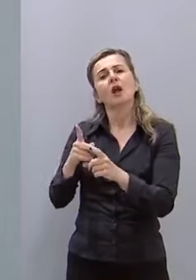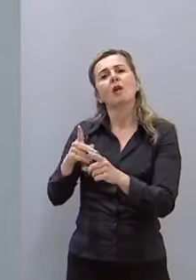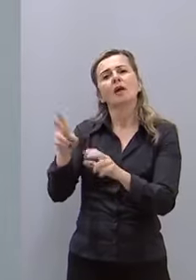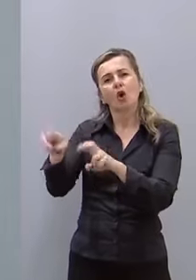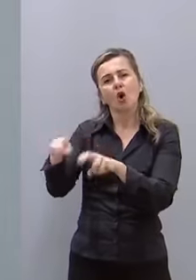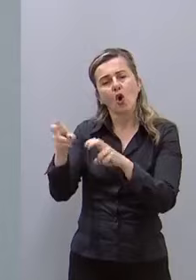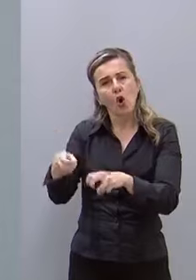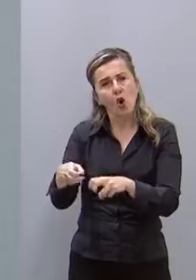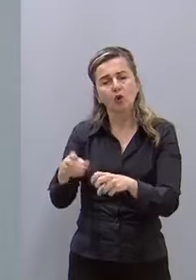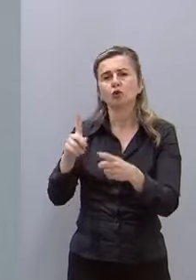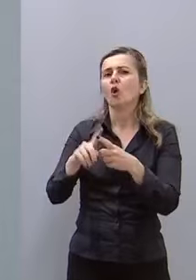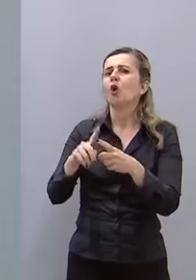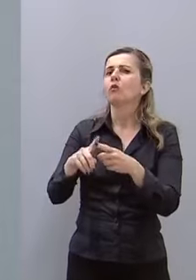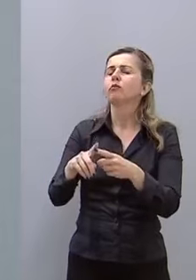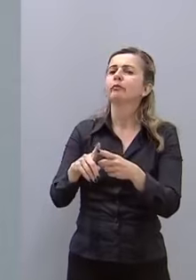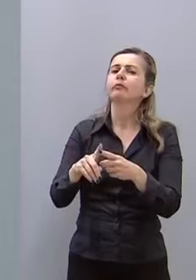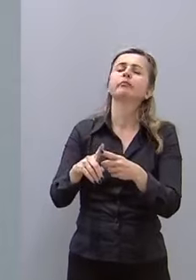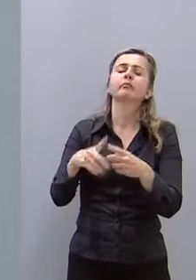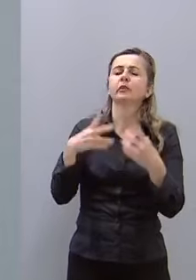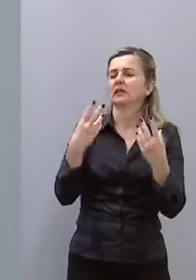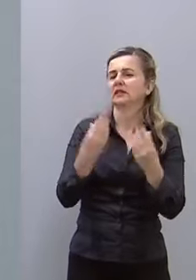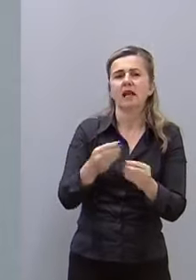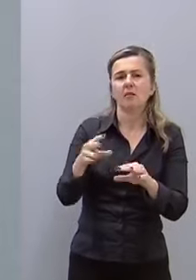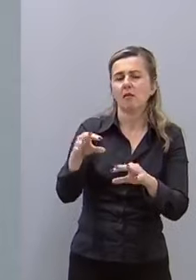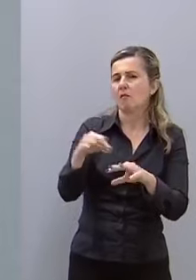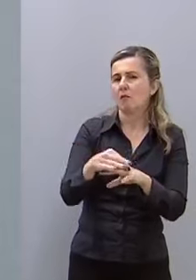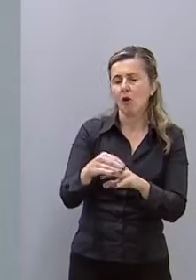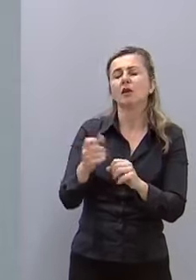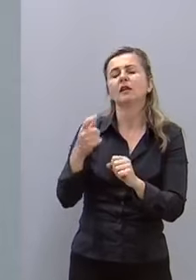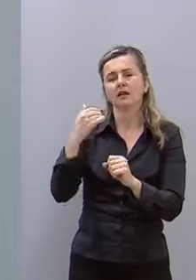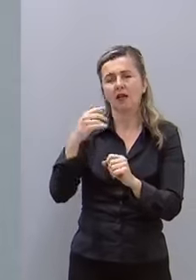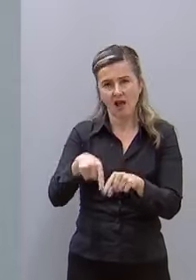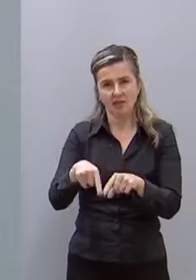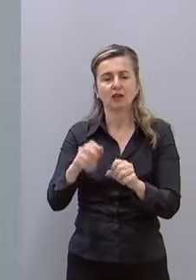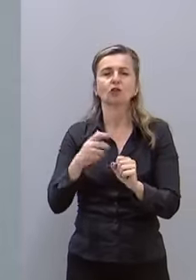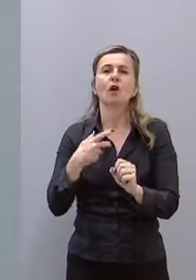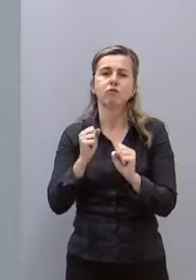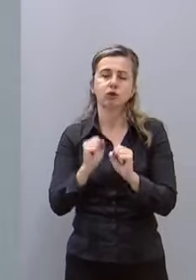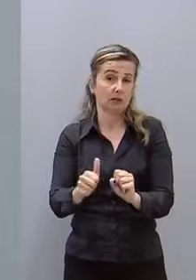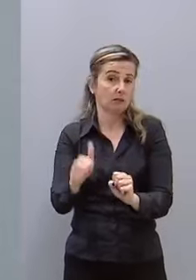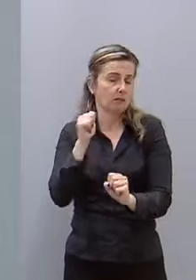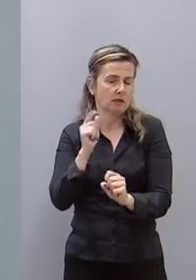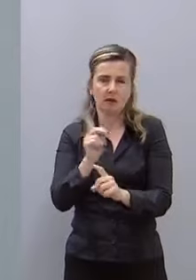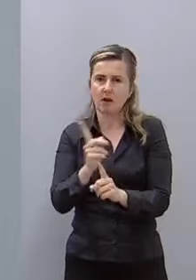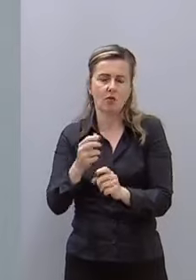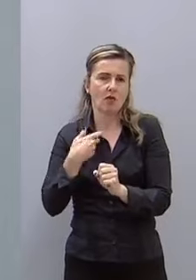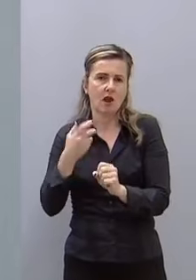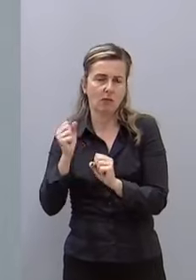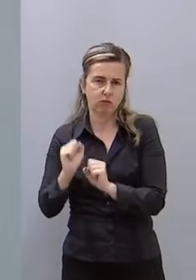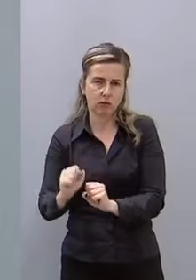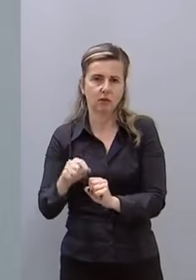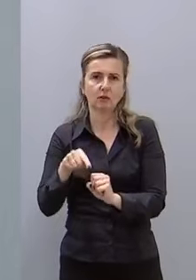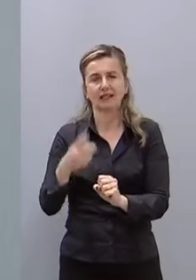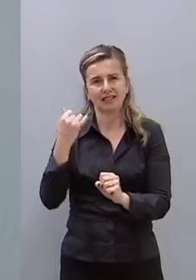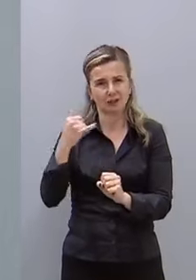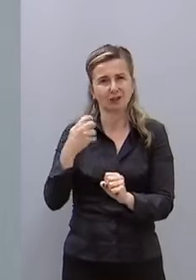poi andare a fare l'orto con la moglie e poi andare a far l'orto con la moglie prima non si poteva ti vuoi muovere